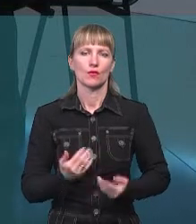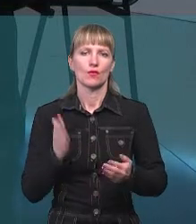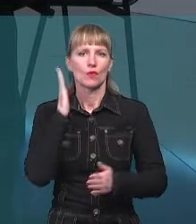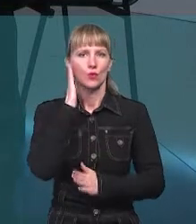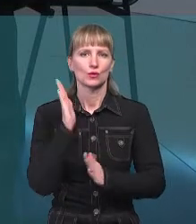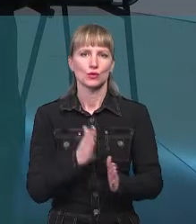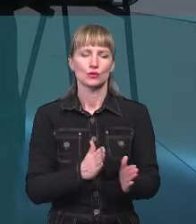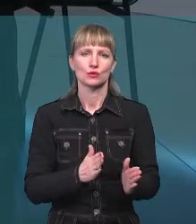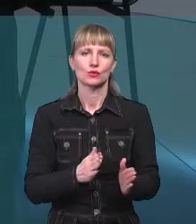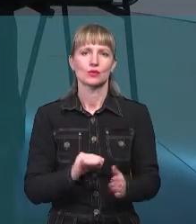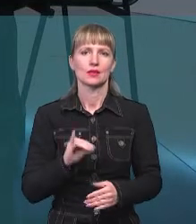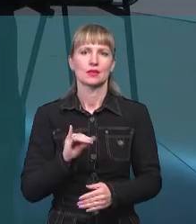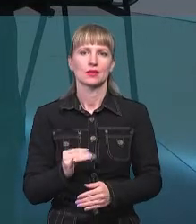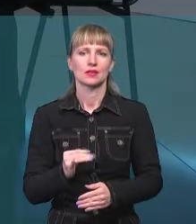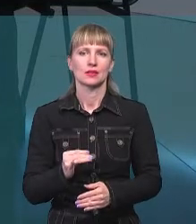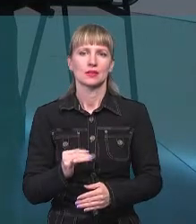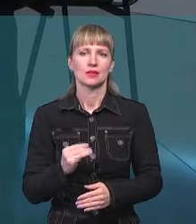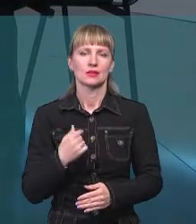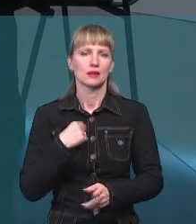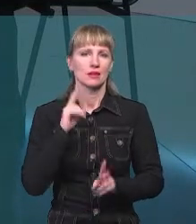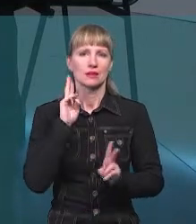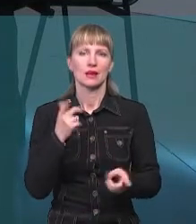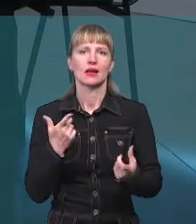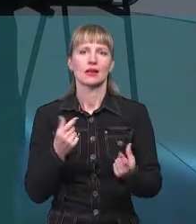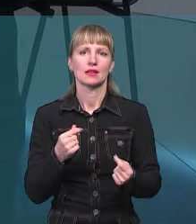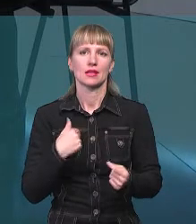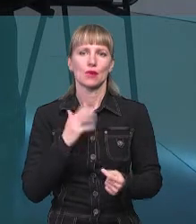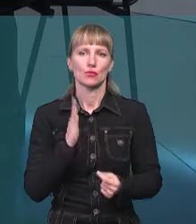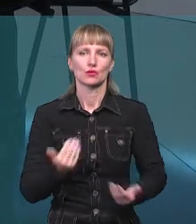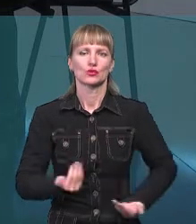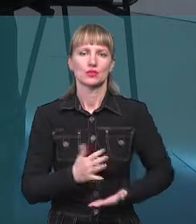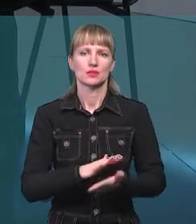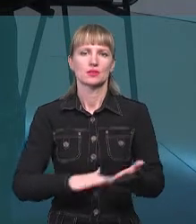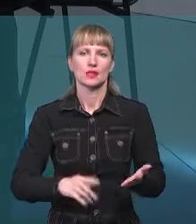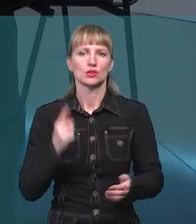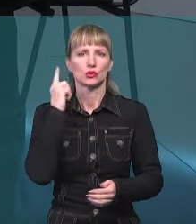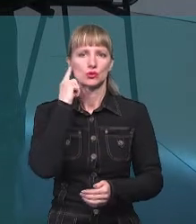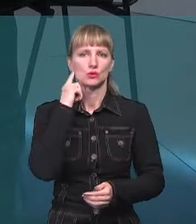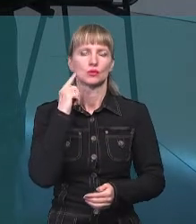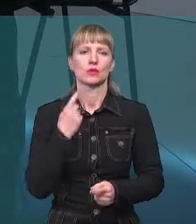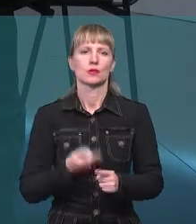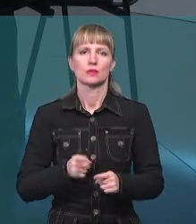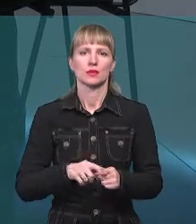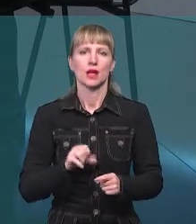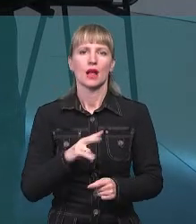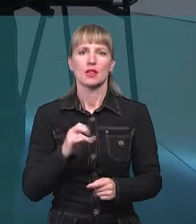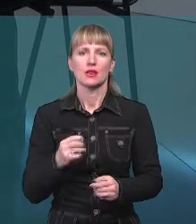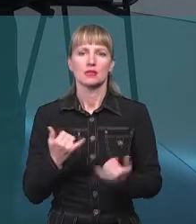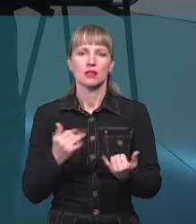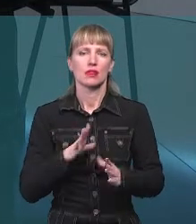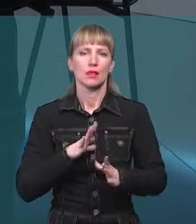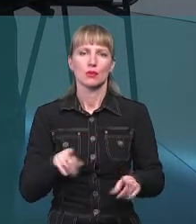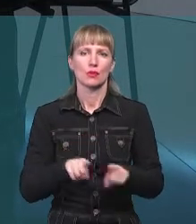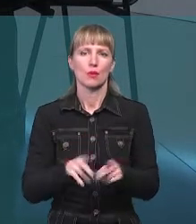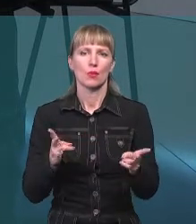гуртожитку. І я не знаю, де я буду проживати далі, наприклад. Чула про це, але наразі не було такої